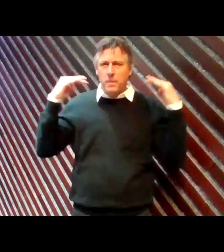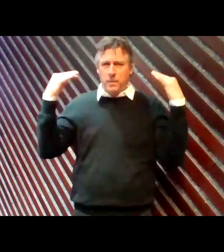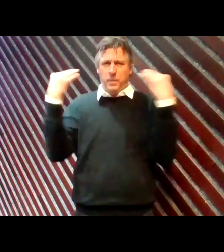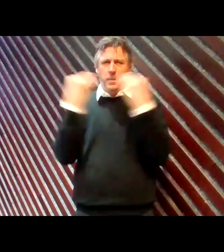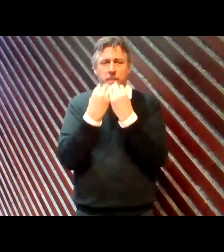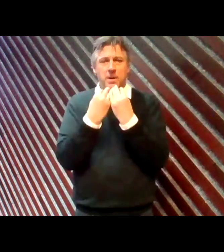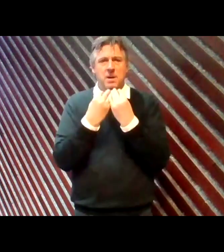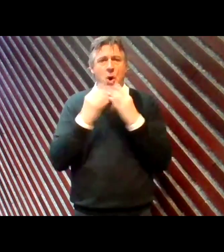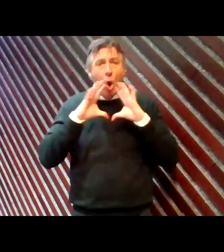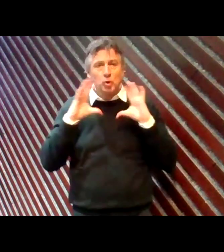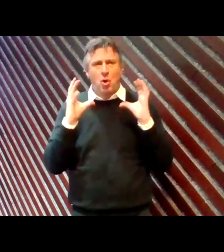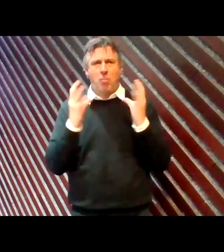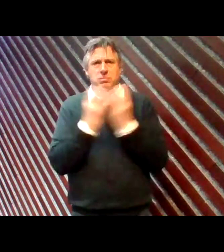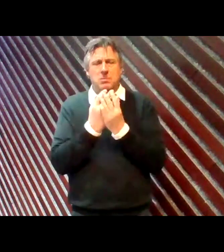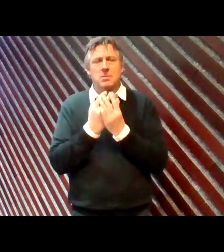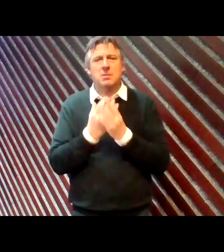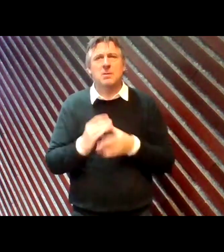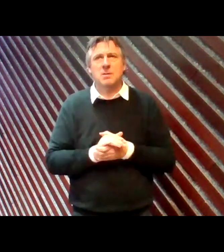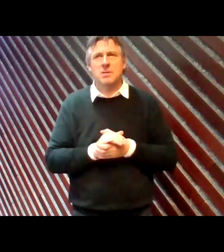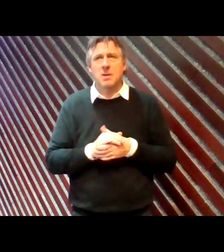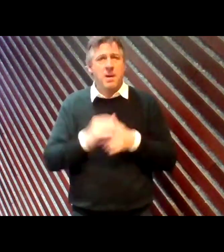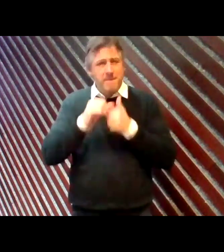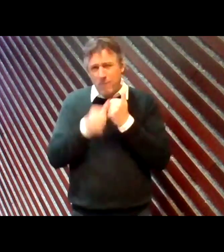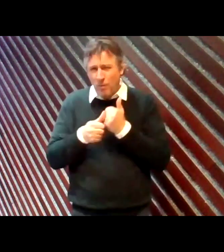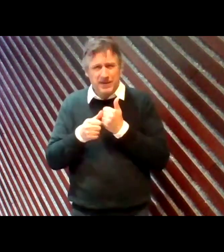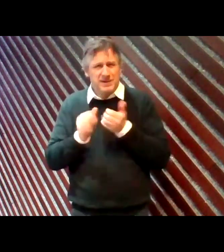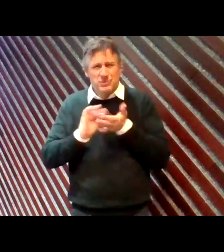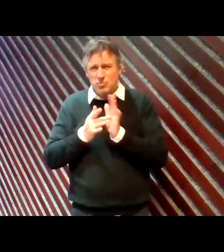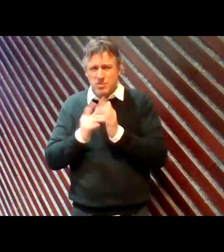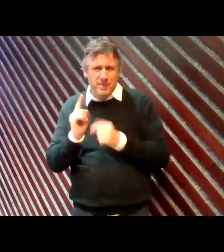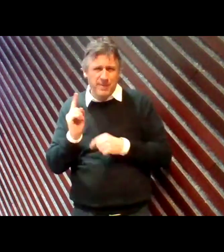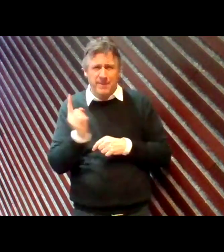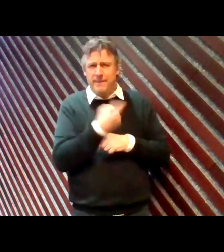faire